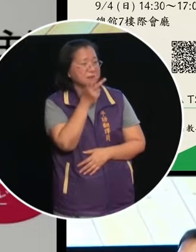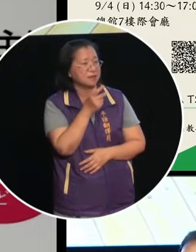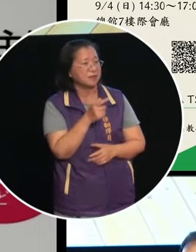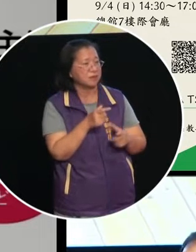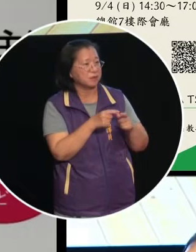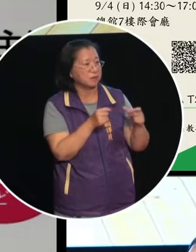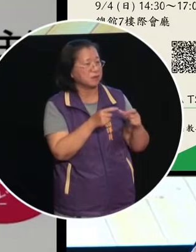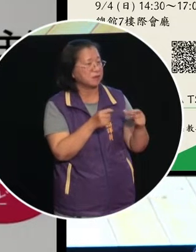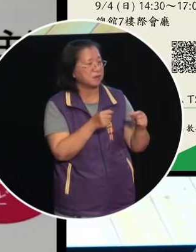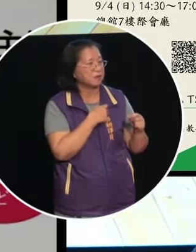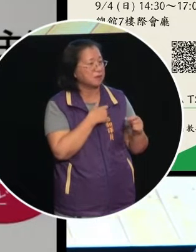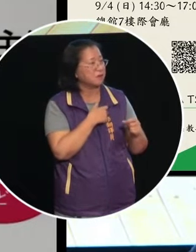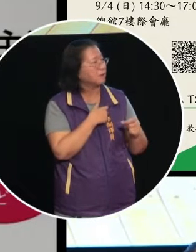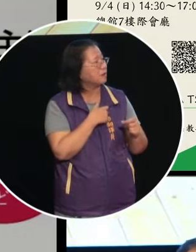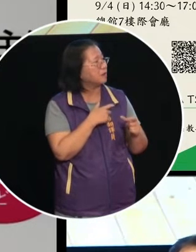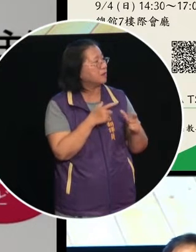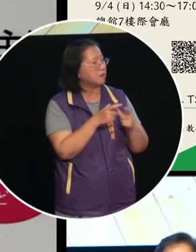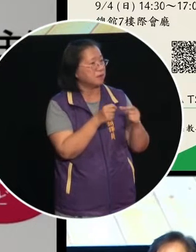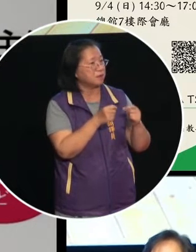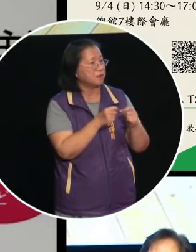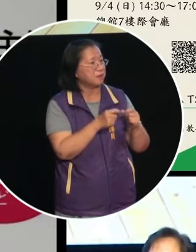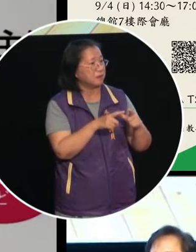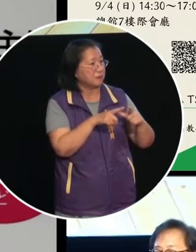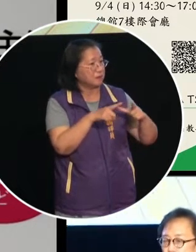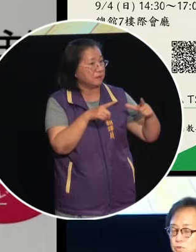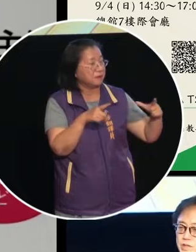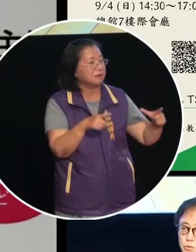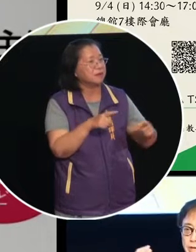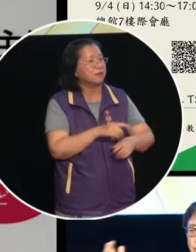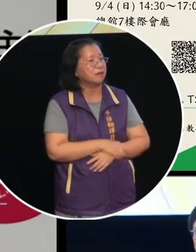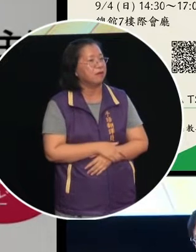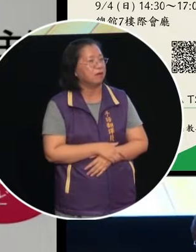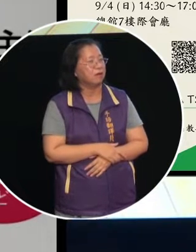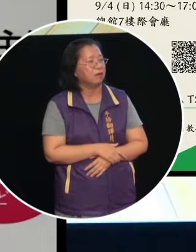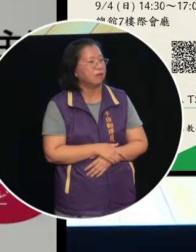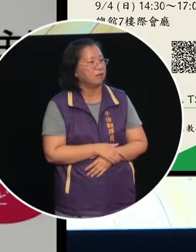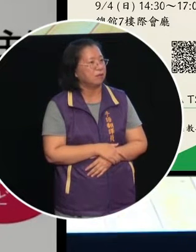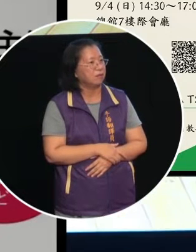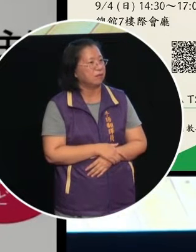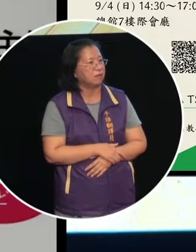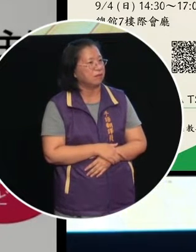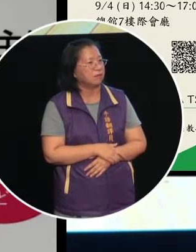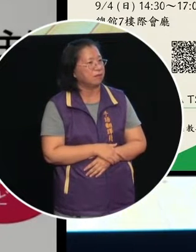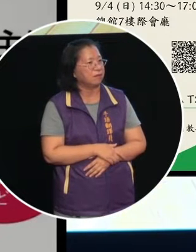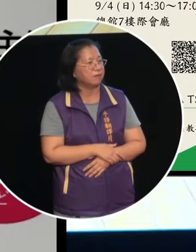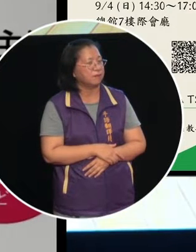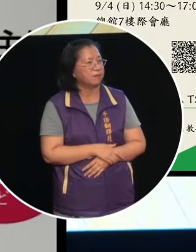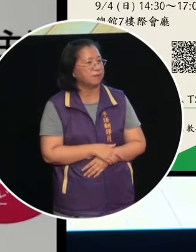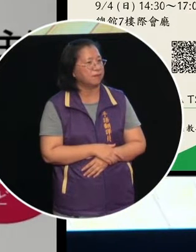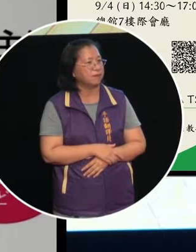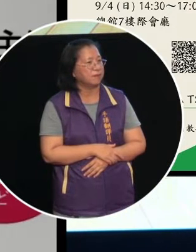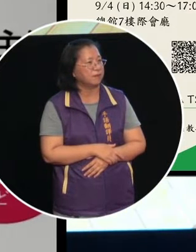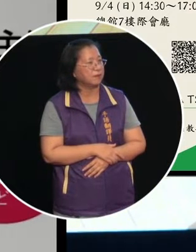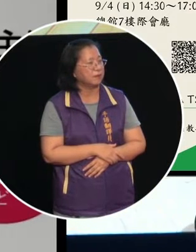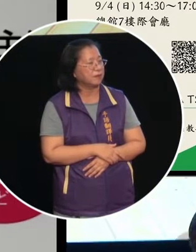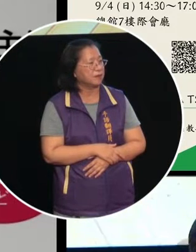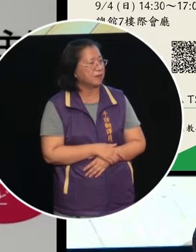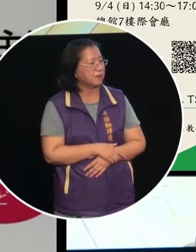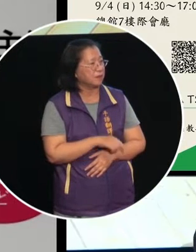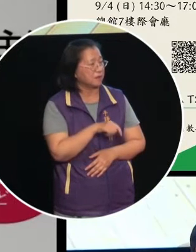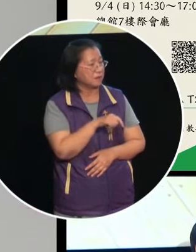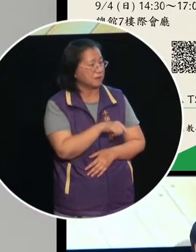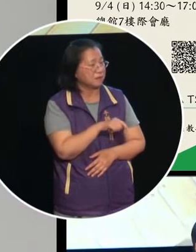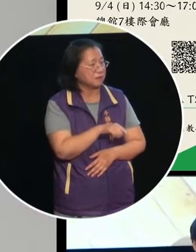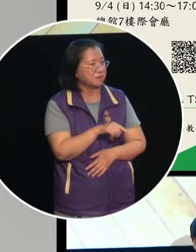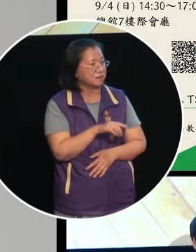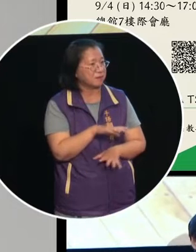治政党的变化是真的很大，所以我们都不知道未来会怎么样，非常不透明的时代已经